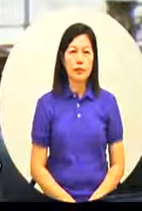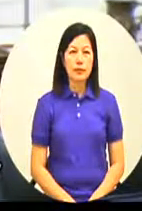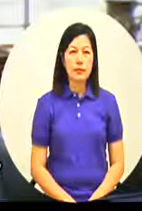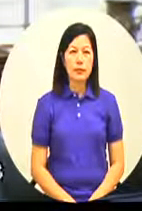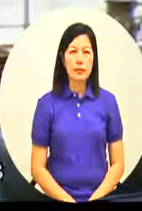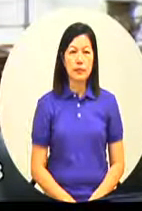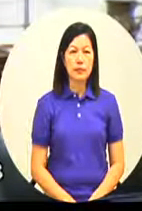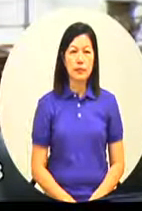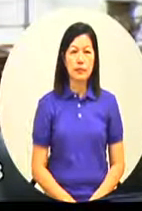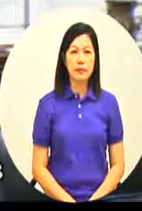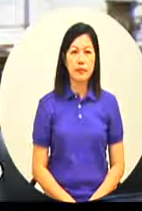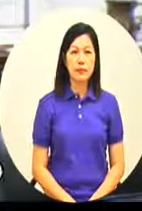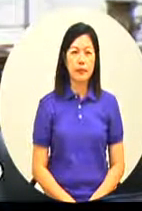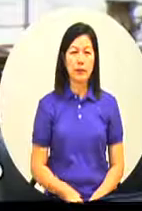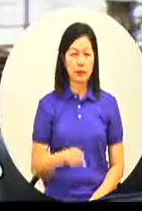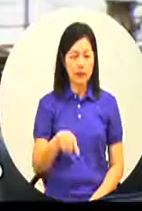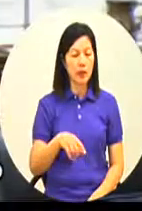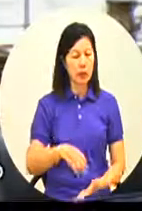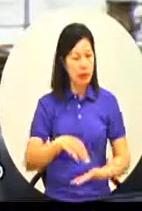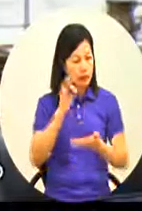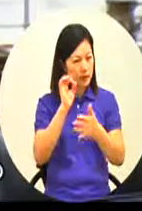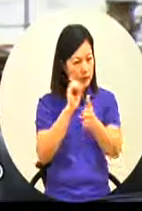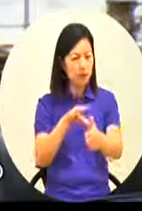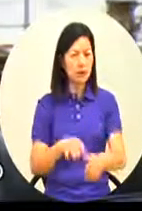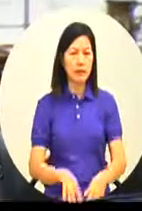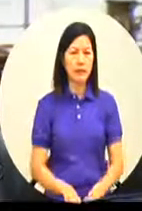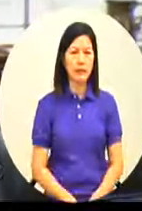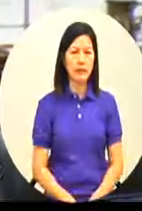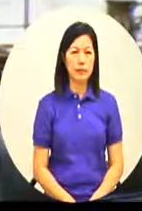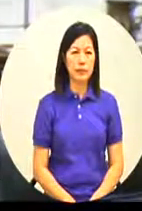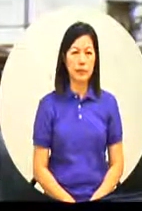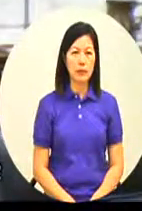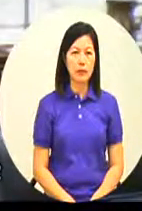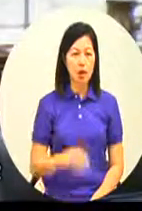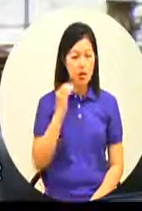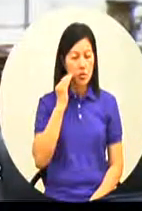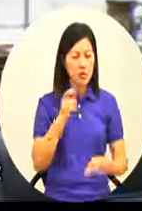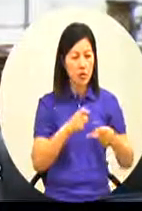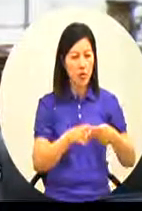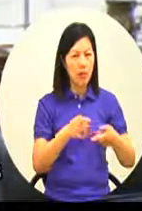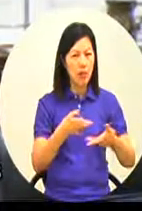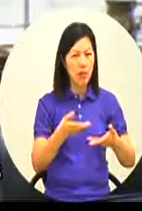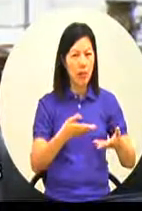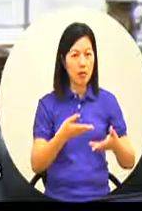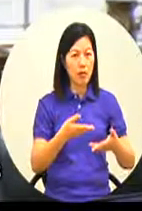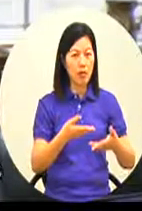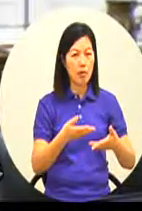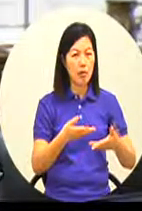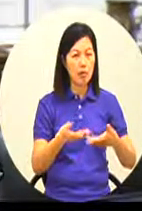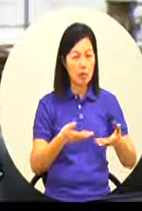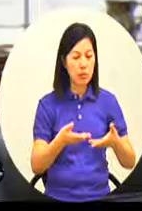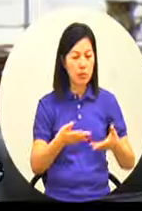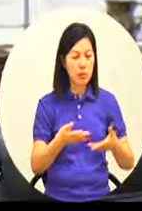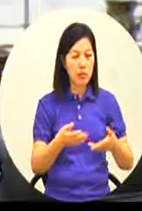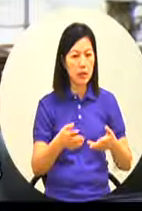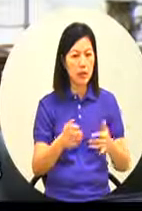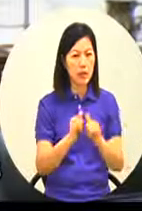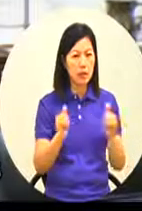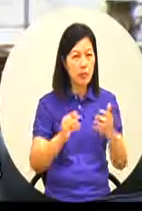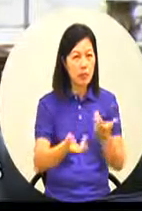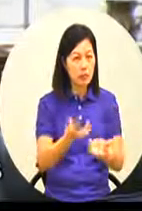是先做一个善意的提醒哦，因为如果说公园不能用明火的话，好，因为。